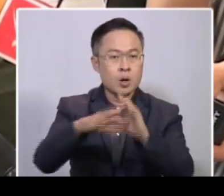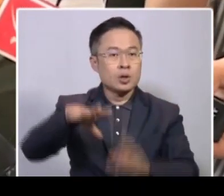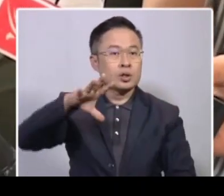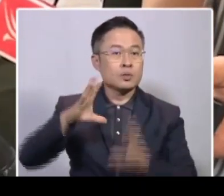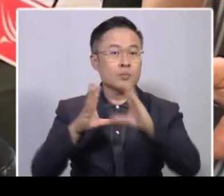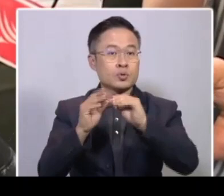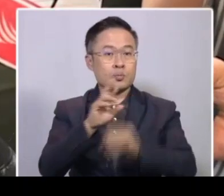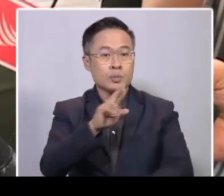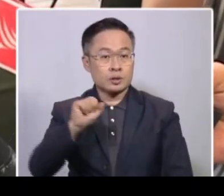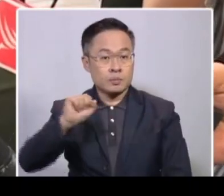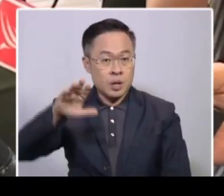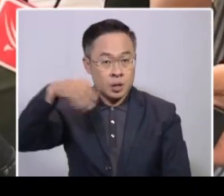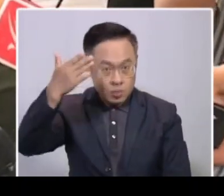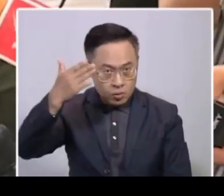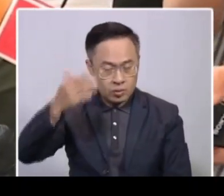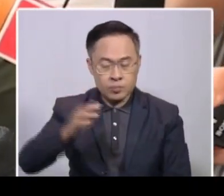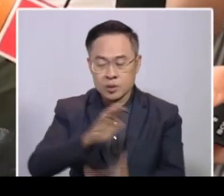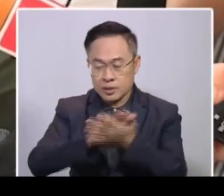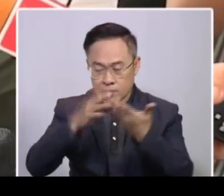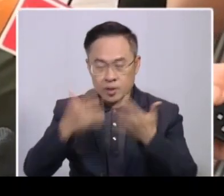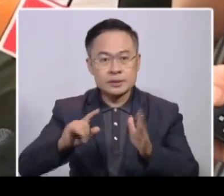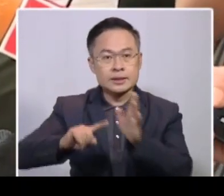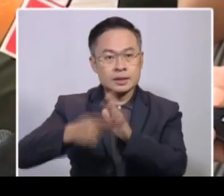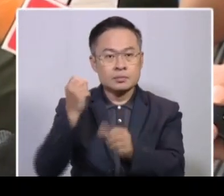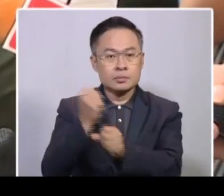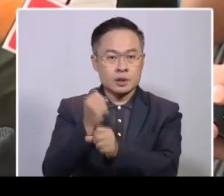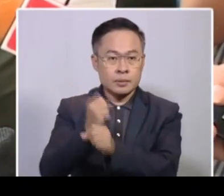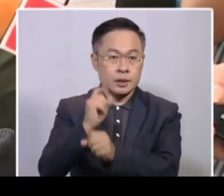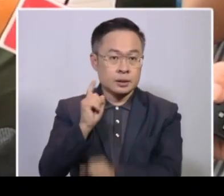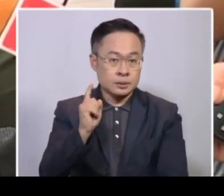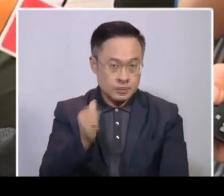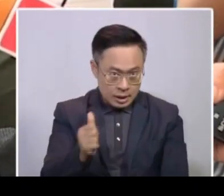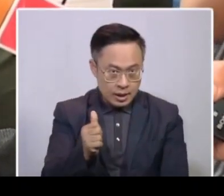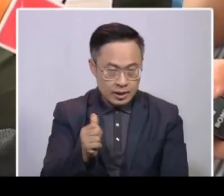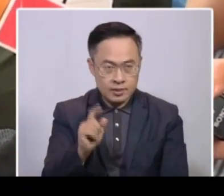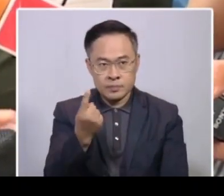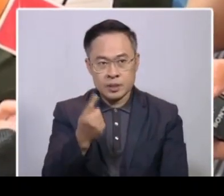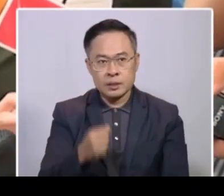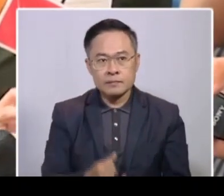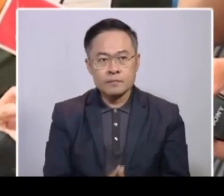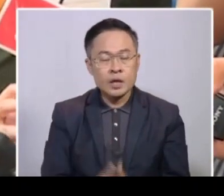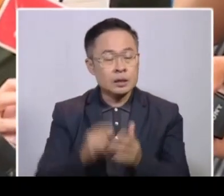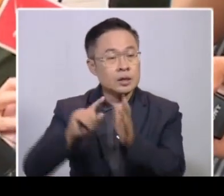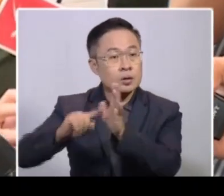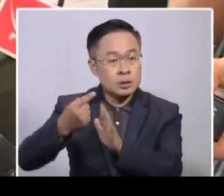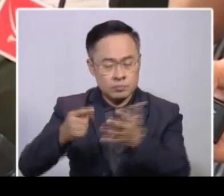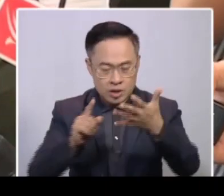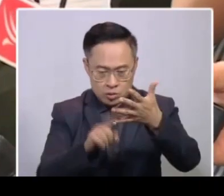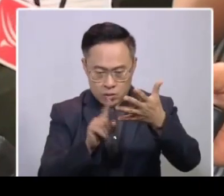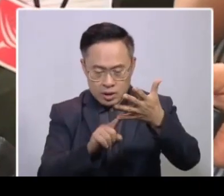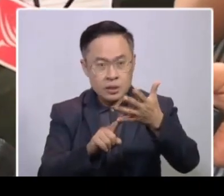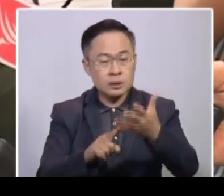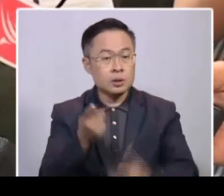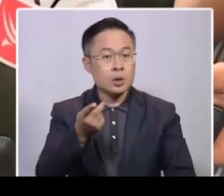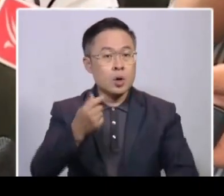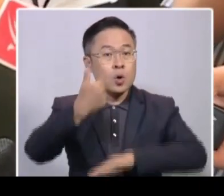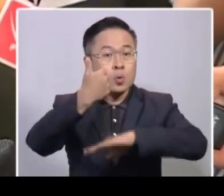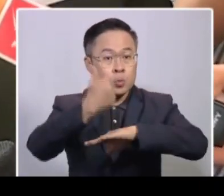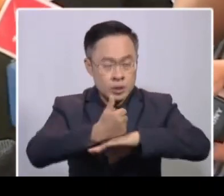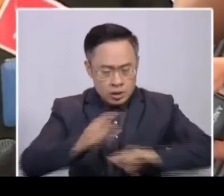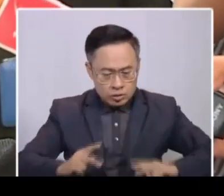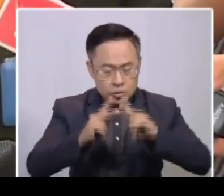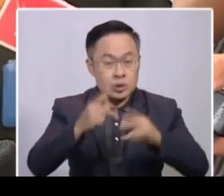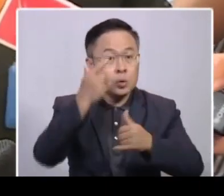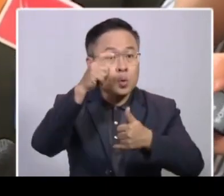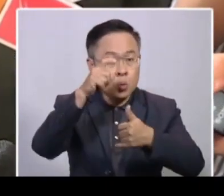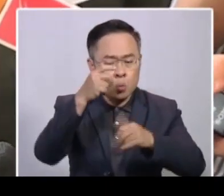านเนี่ยรับรองตัวเองมาด้วยว่ามีคุณสมบัติหรือไม่มีลักษณะต้องห้ามอะไรบ้างท่านจะต้อง